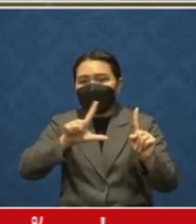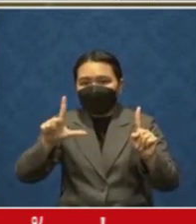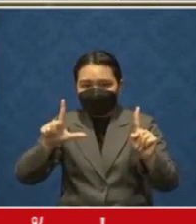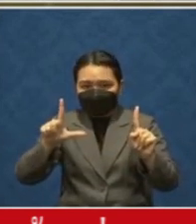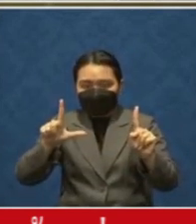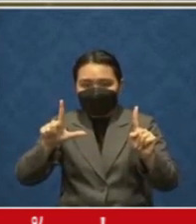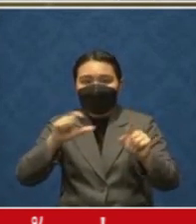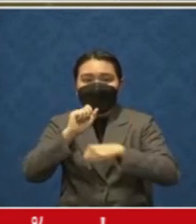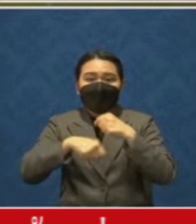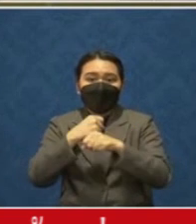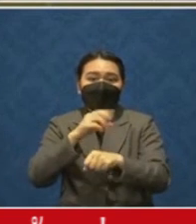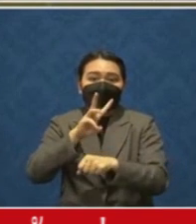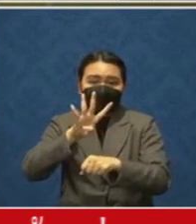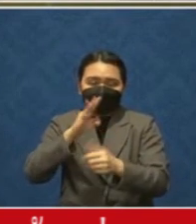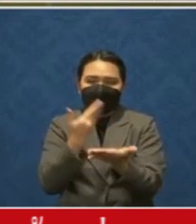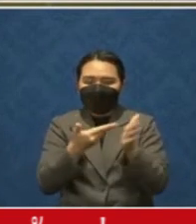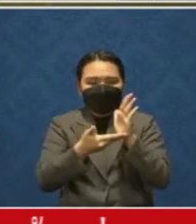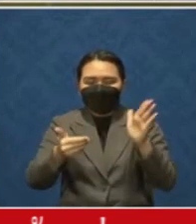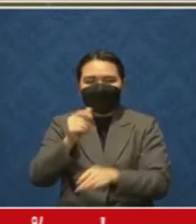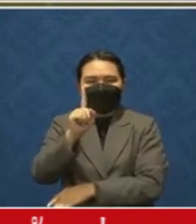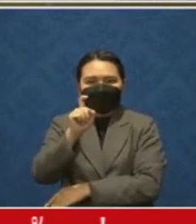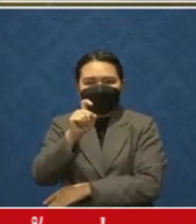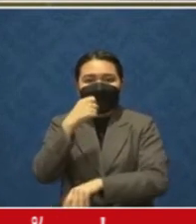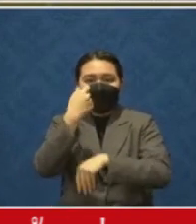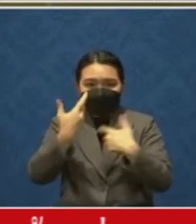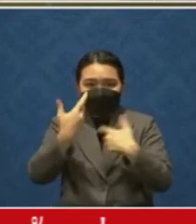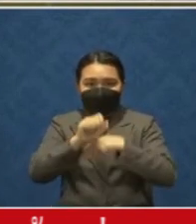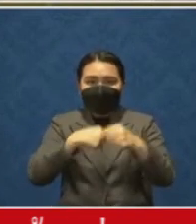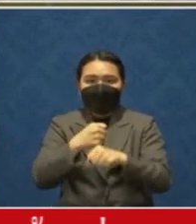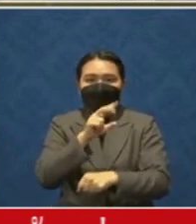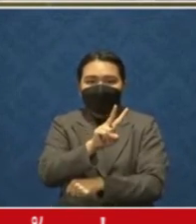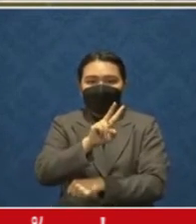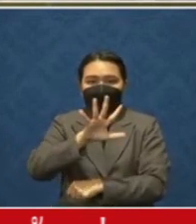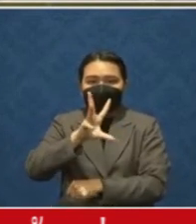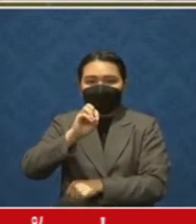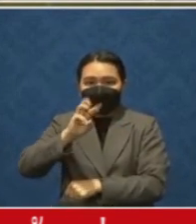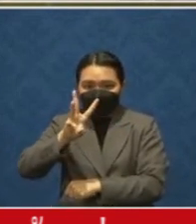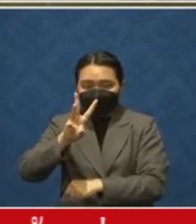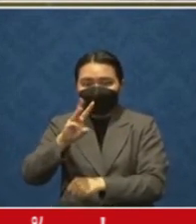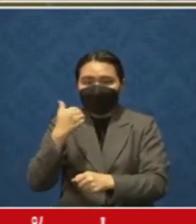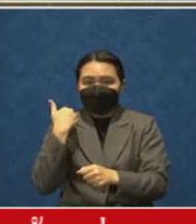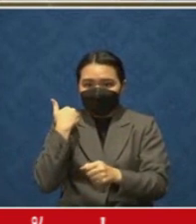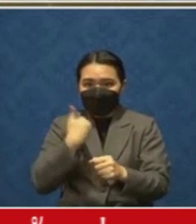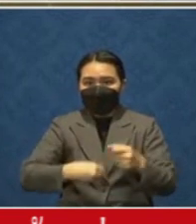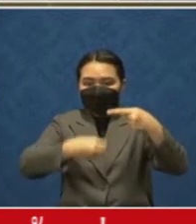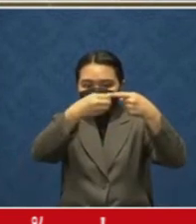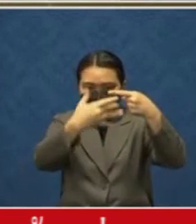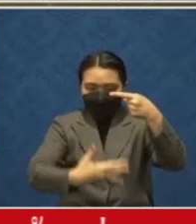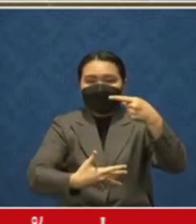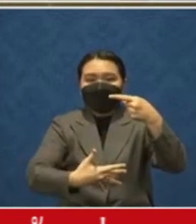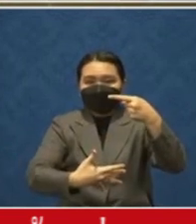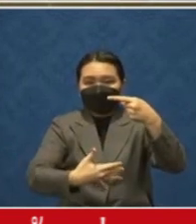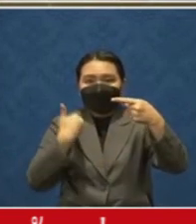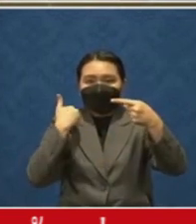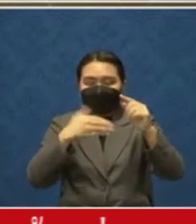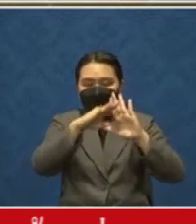1,283 ล้านบาทตั้งแต่ปี64ครับเบิกจ่ายไม่ได้แล้วปี2566เนี่ยในรายการ5รายการเนี่ย